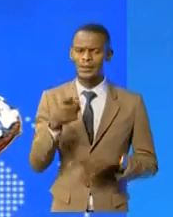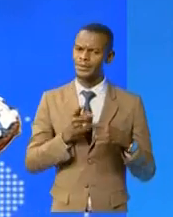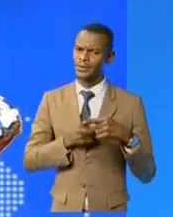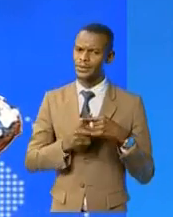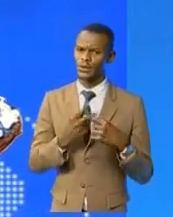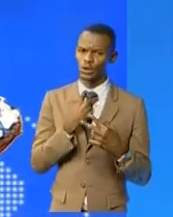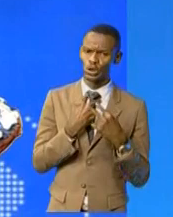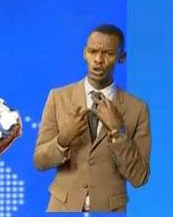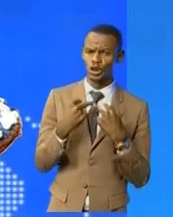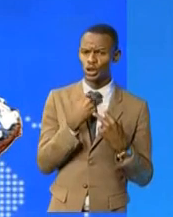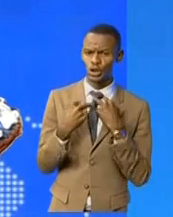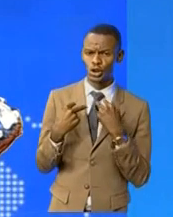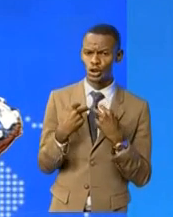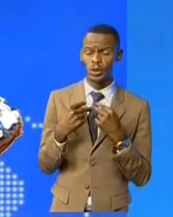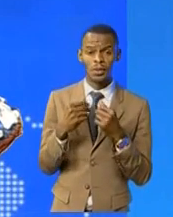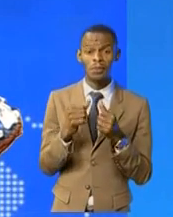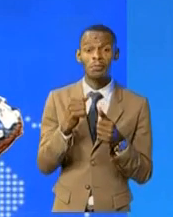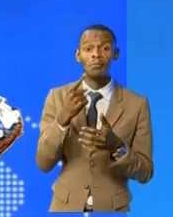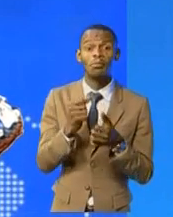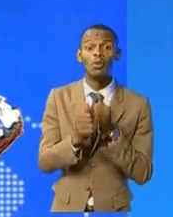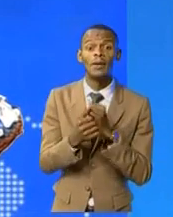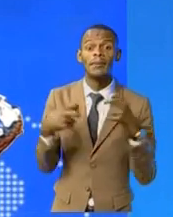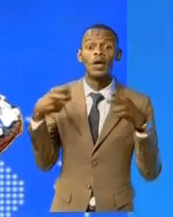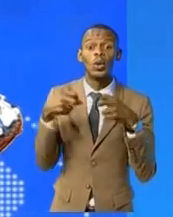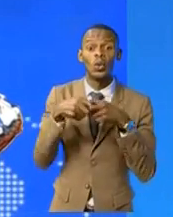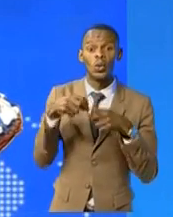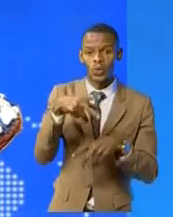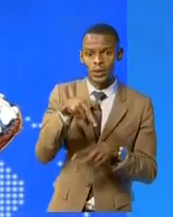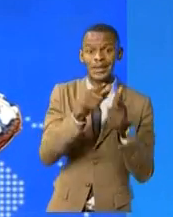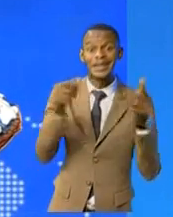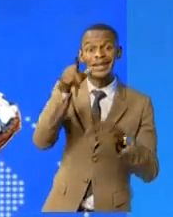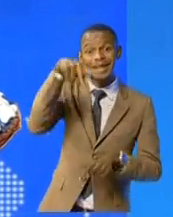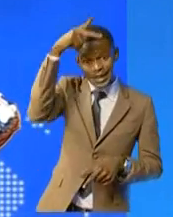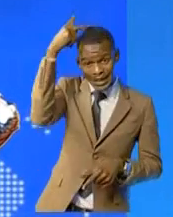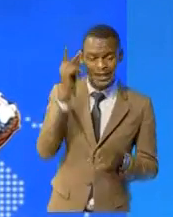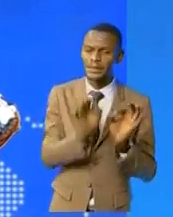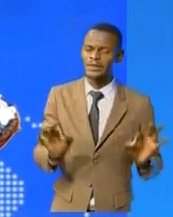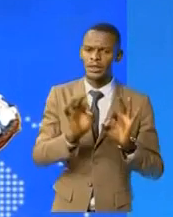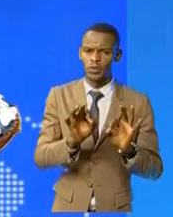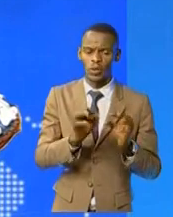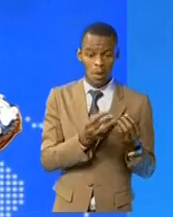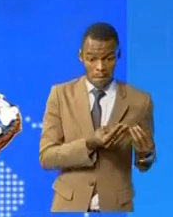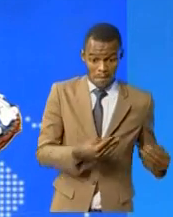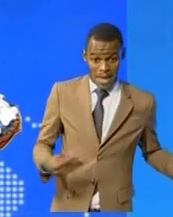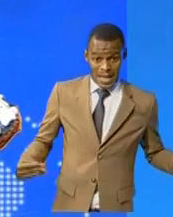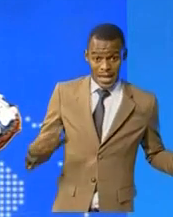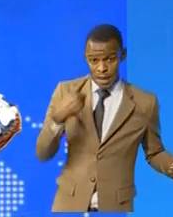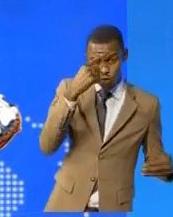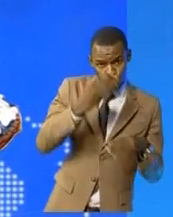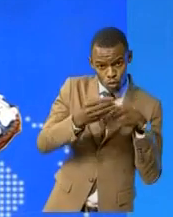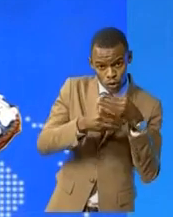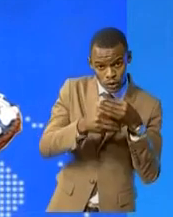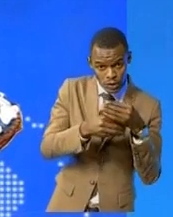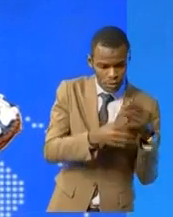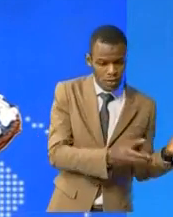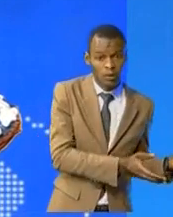les équipements, les engins et autres matériels destinés à la construction du barrage de Katende sont finalement arrivés à Tchimboulou, au Kasaï